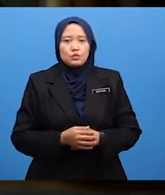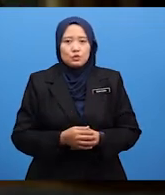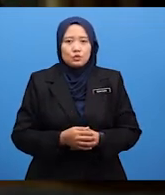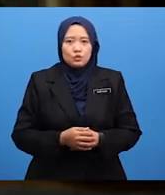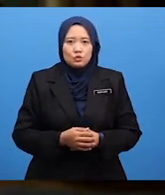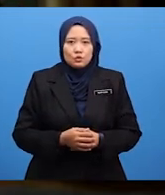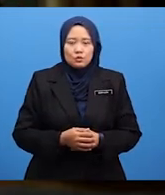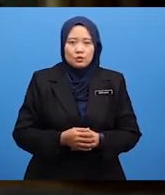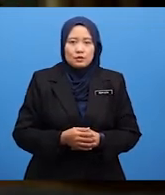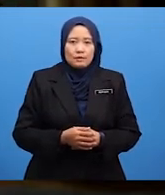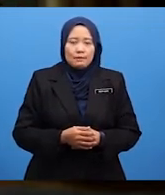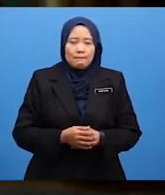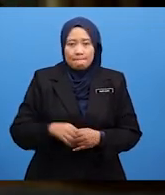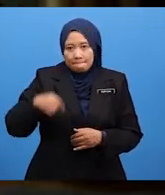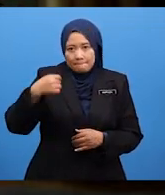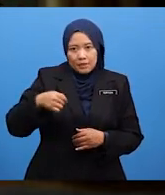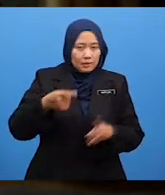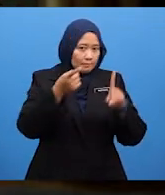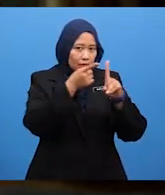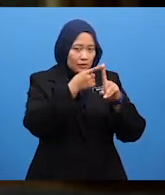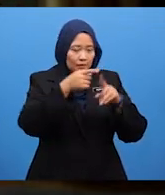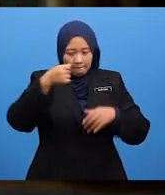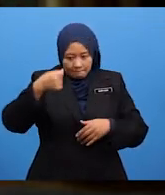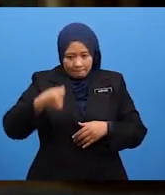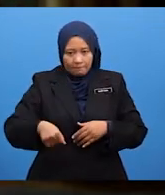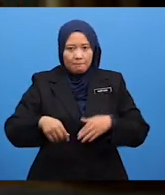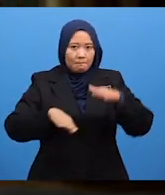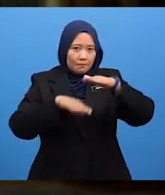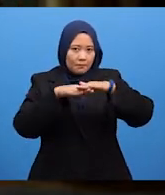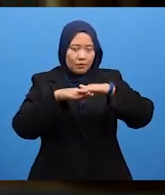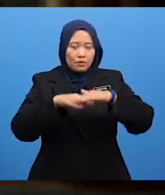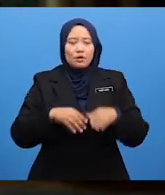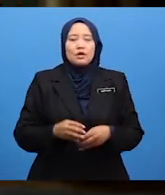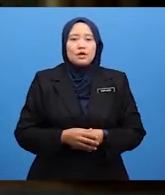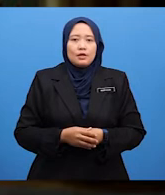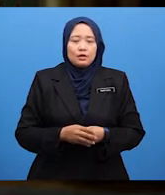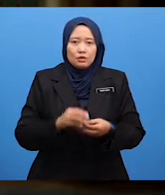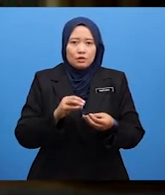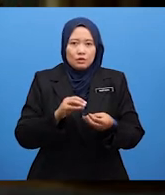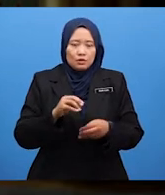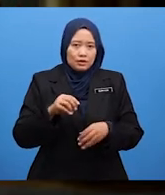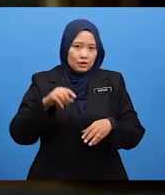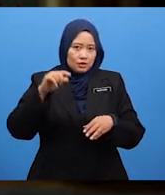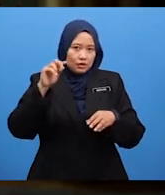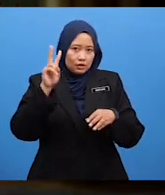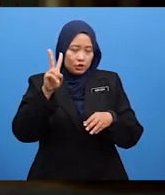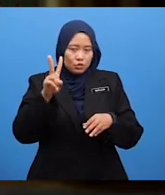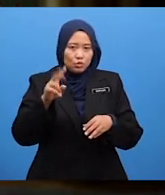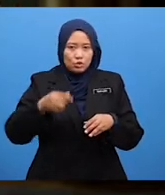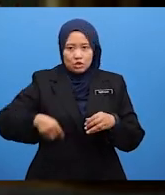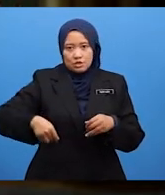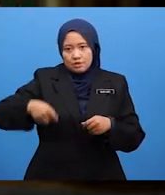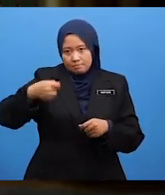quaver, petik yang pertama itu, not pertama itu mestilah ke bawah, dan not yang kedua tu adalah ke atas. Ini kita lakukan